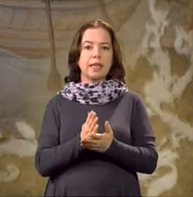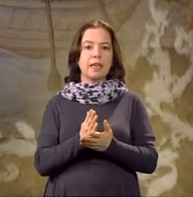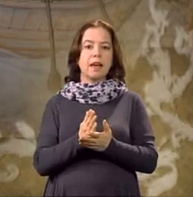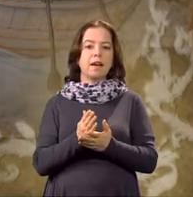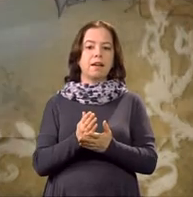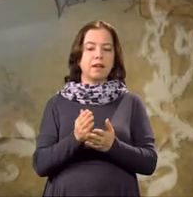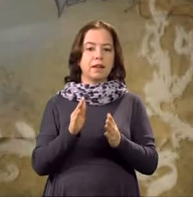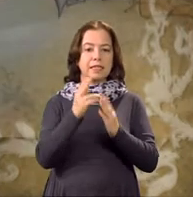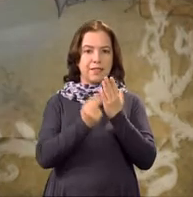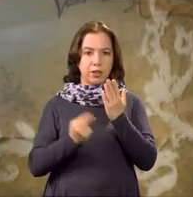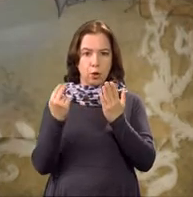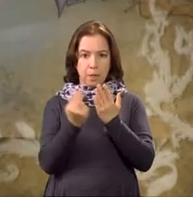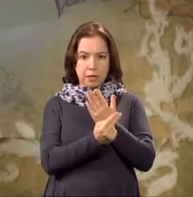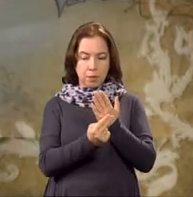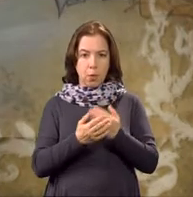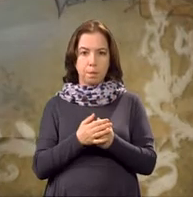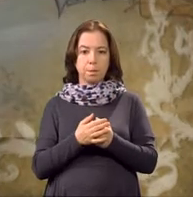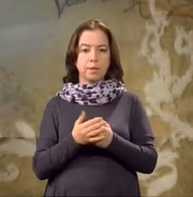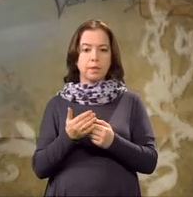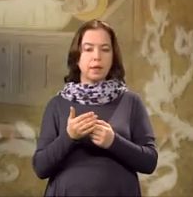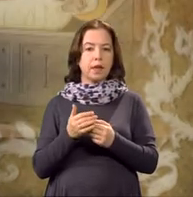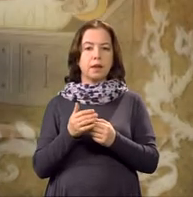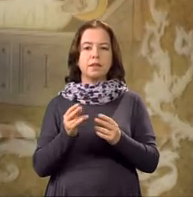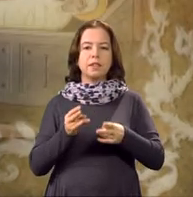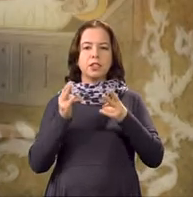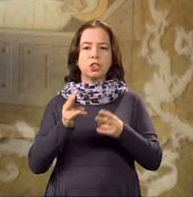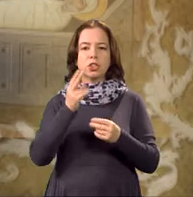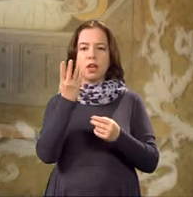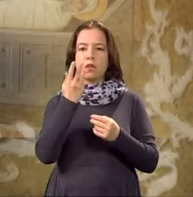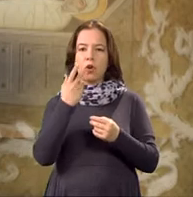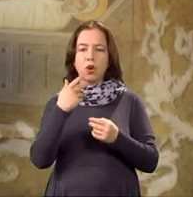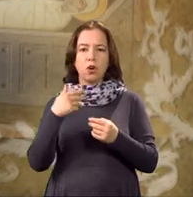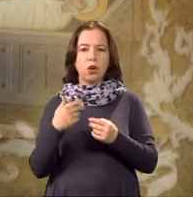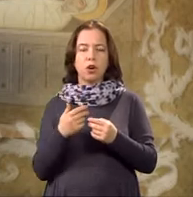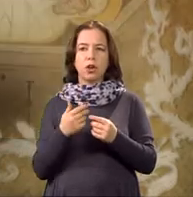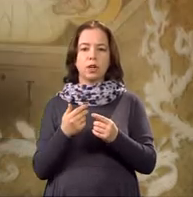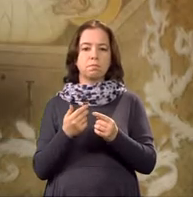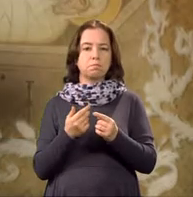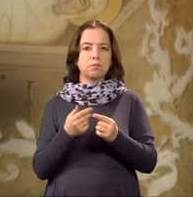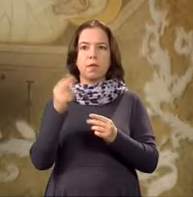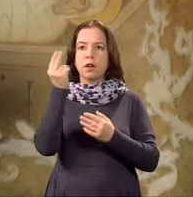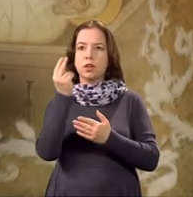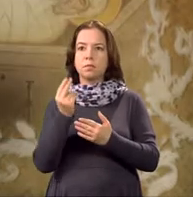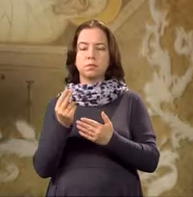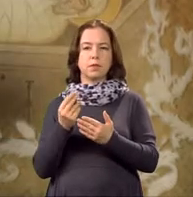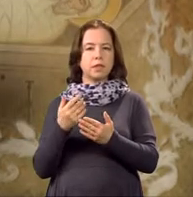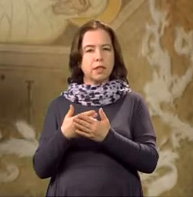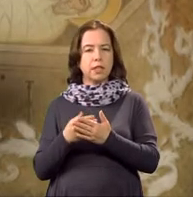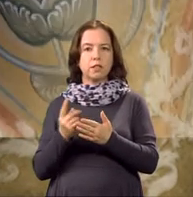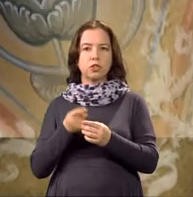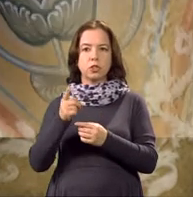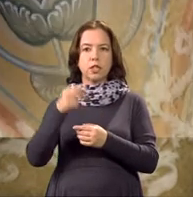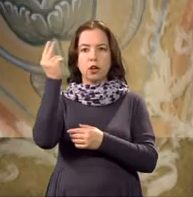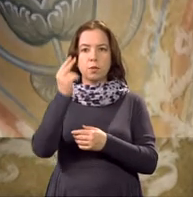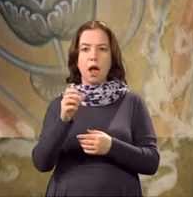Письма. Неяскраві кольори створюють враження, наче стіни розписували акварелью.